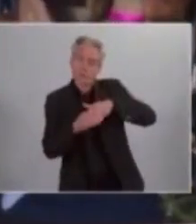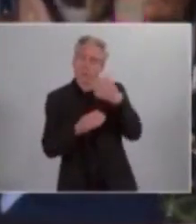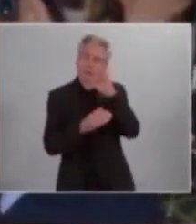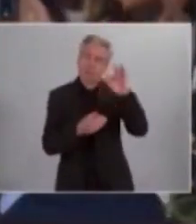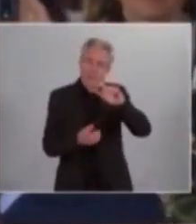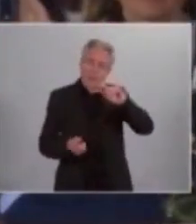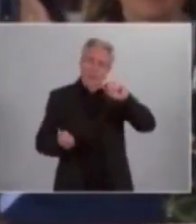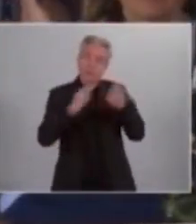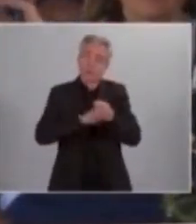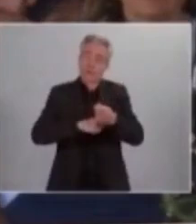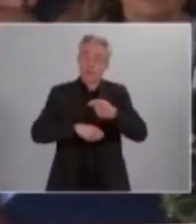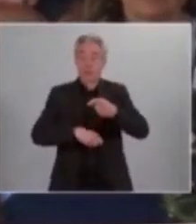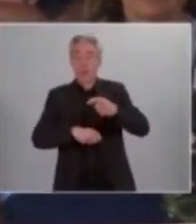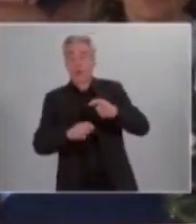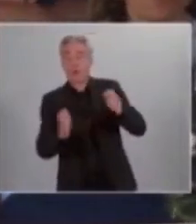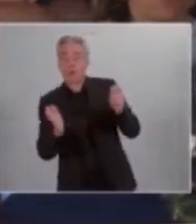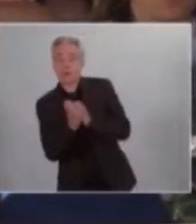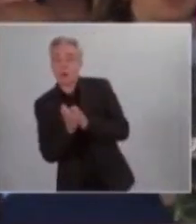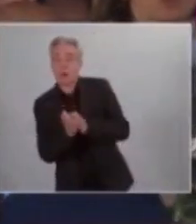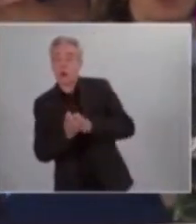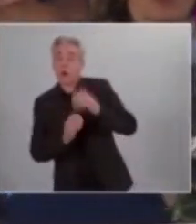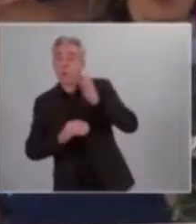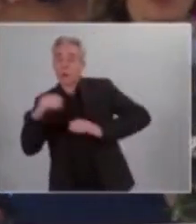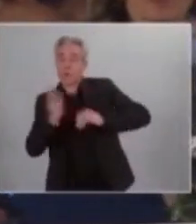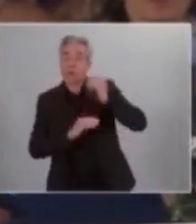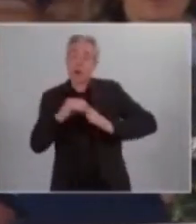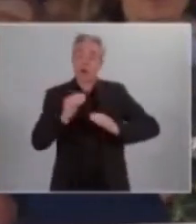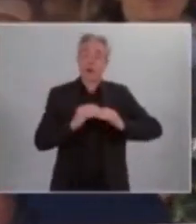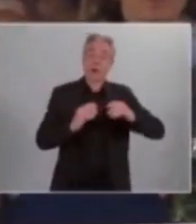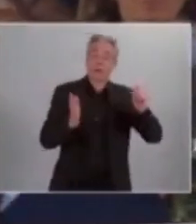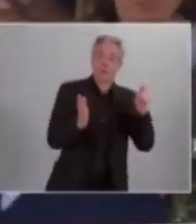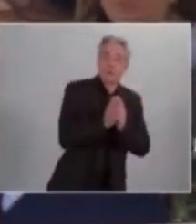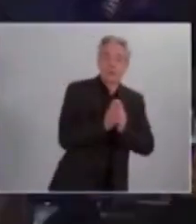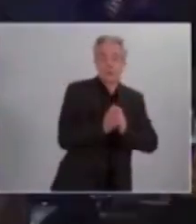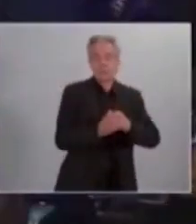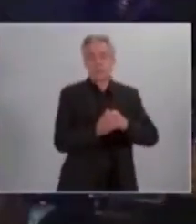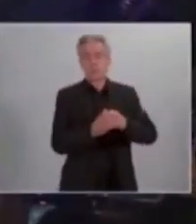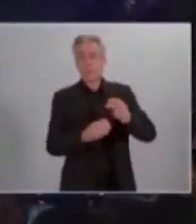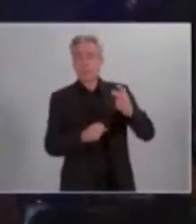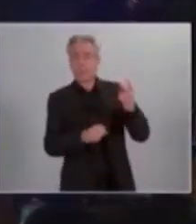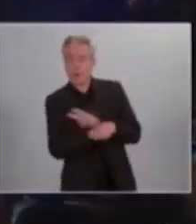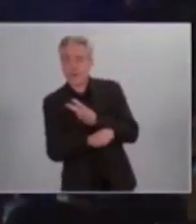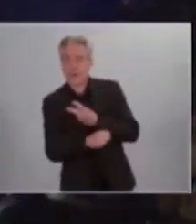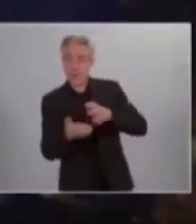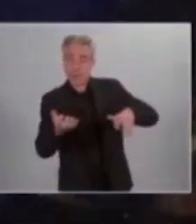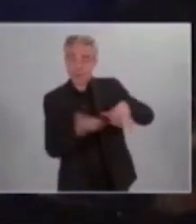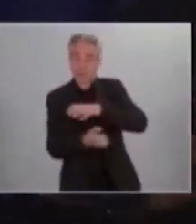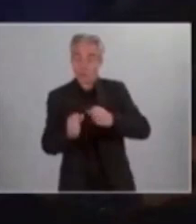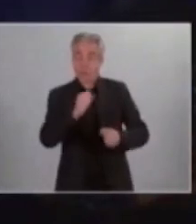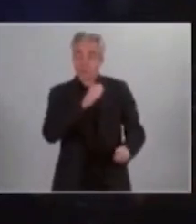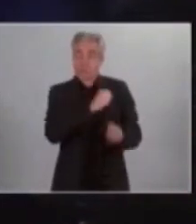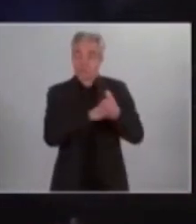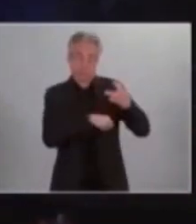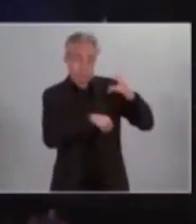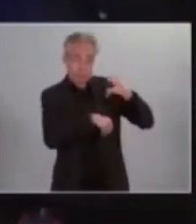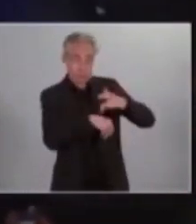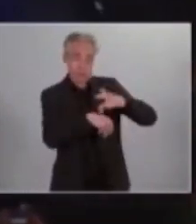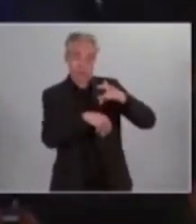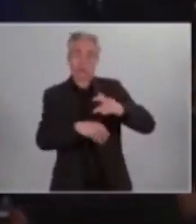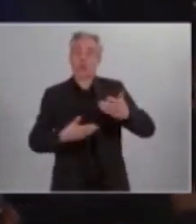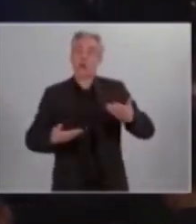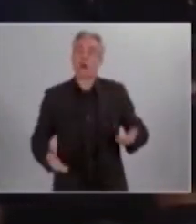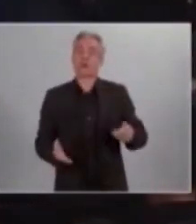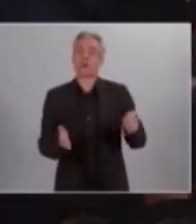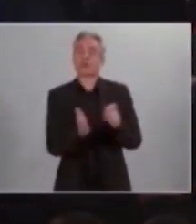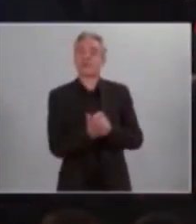รู้นะคะตอนที่เขาชนะแล้วมันก็มีสุนทรพจน์เนาะเขาขึ้นพูดสุนทรพจน์ต่อหน้าคนฝรั่งเศสใต้หอไอเฟลเนี่ยฉากหลักเป็นหอไอเฟลอย่